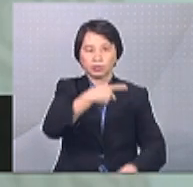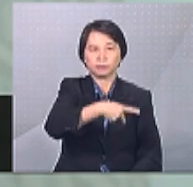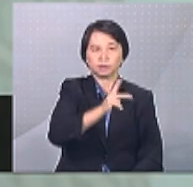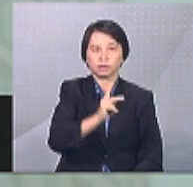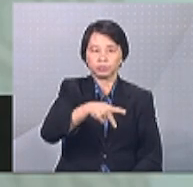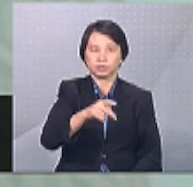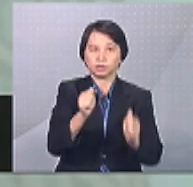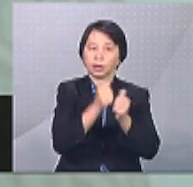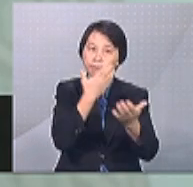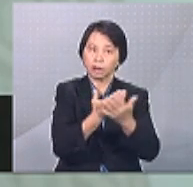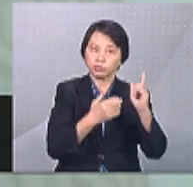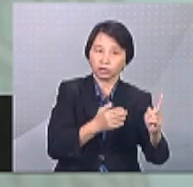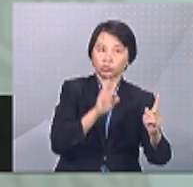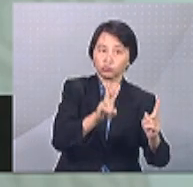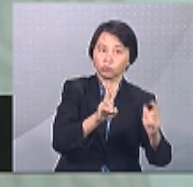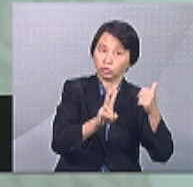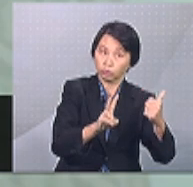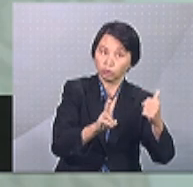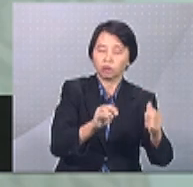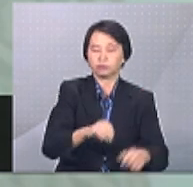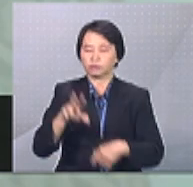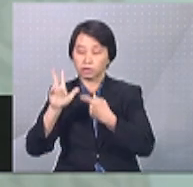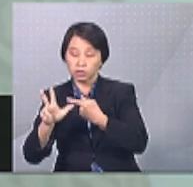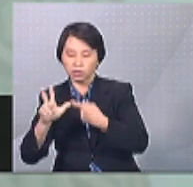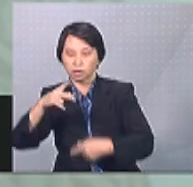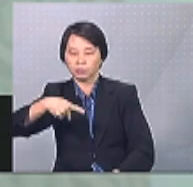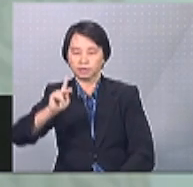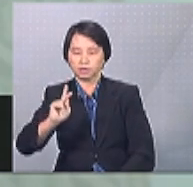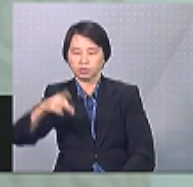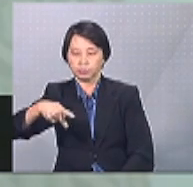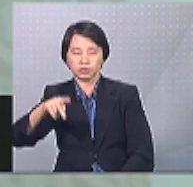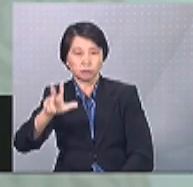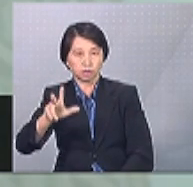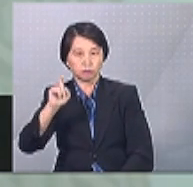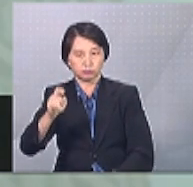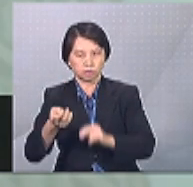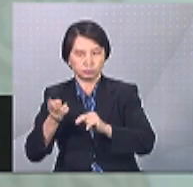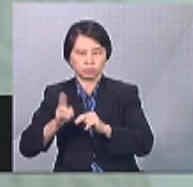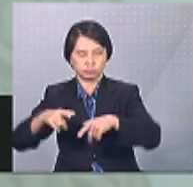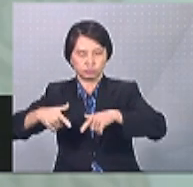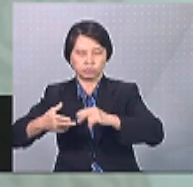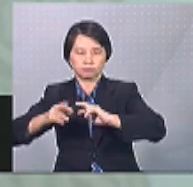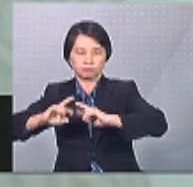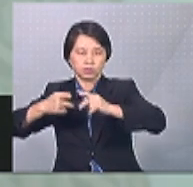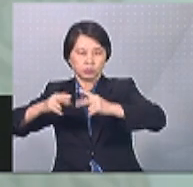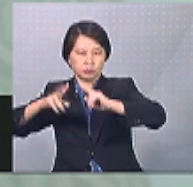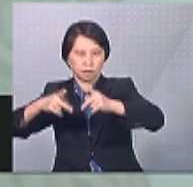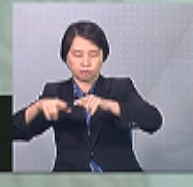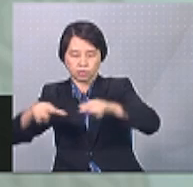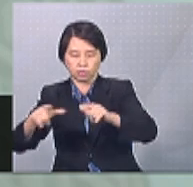baik. Dan di PKP ketiga, kita harus meningkatkan lagi dari segi pelaksanaan kita dan tindakan